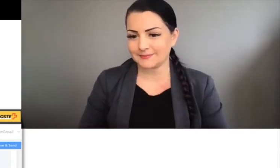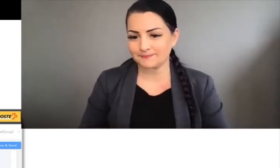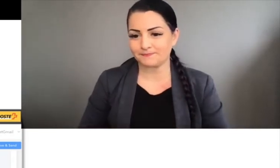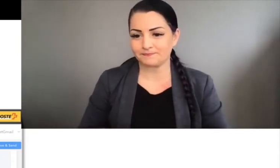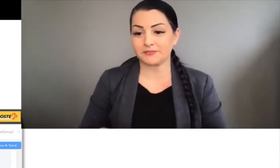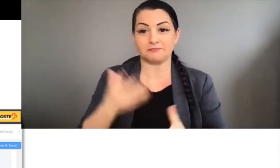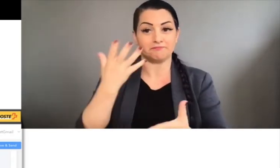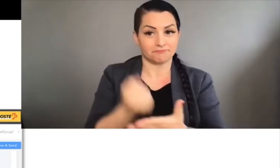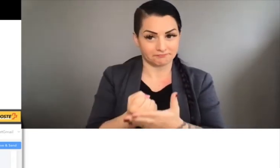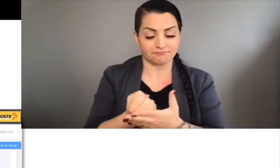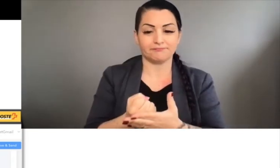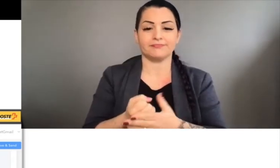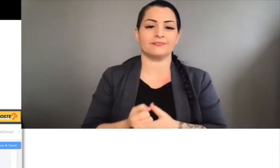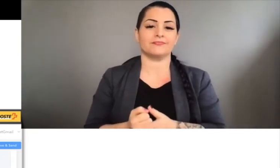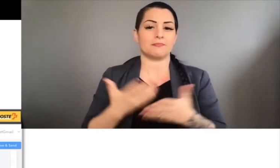signée.